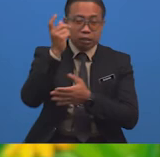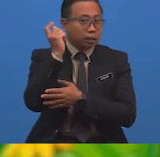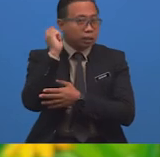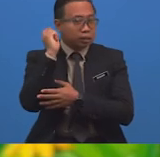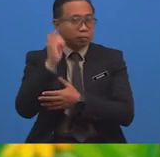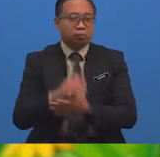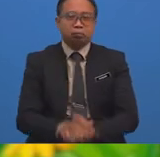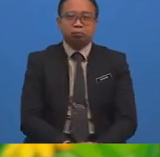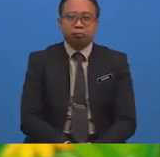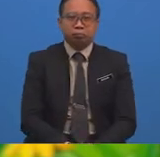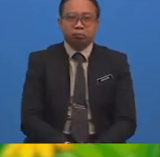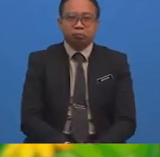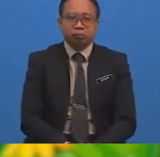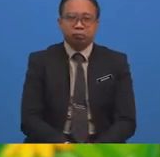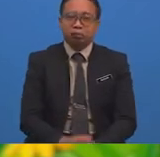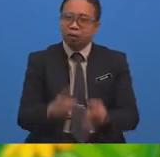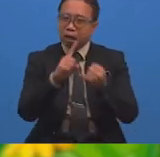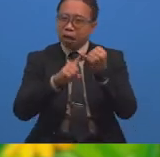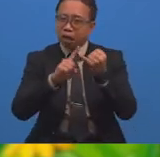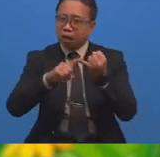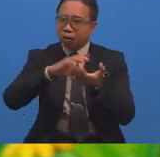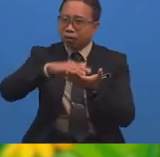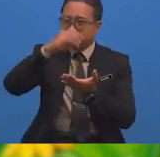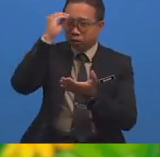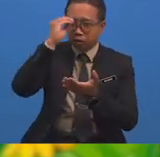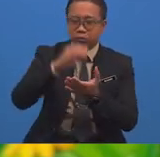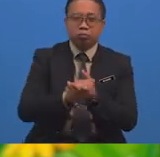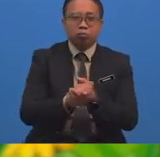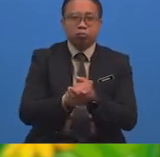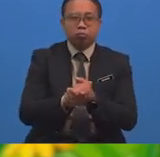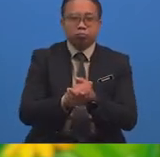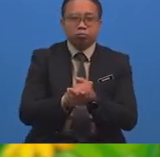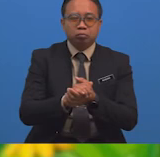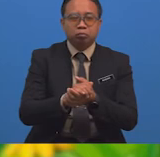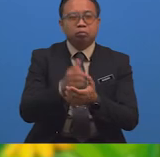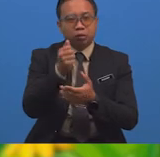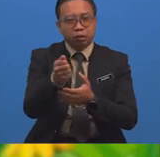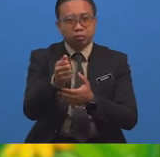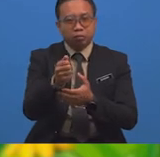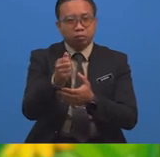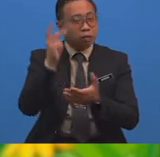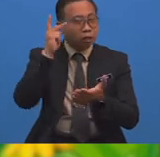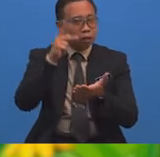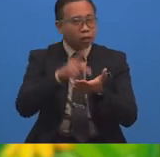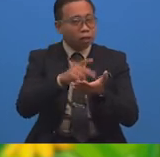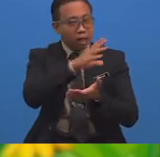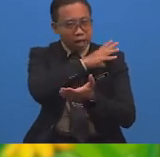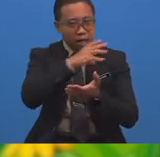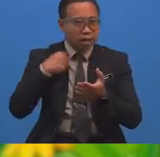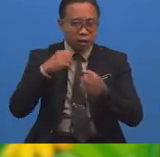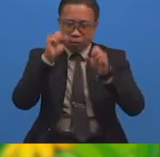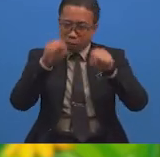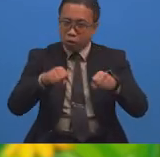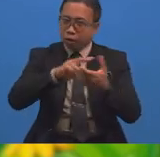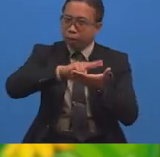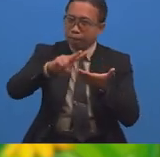sebenarnya diakhir pelajaran Sebenarnya kamu mengenal dan